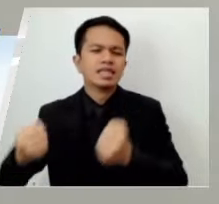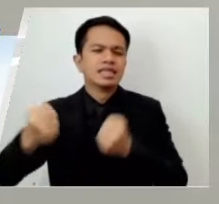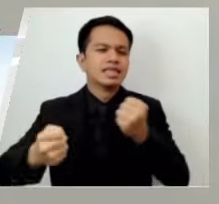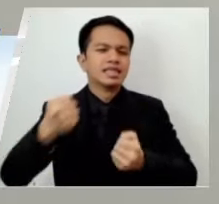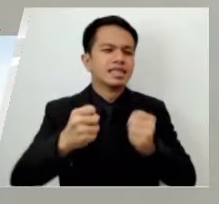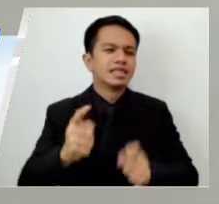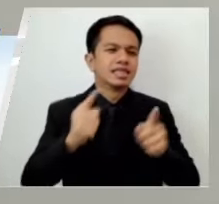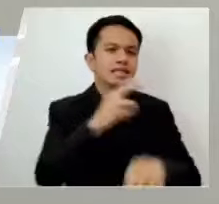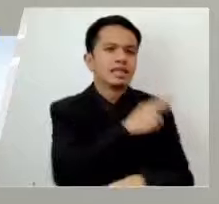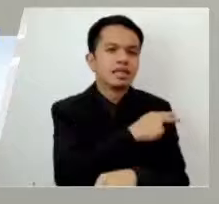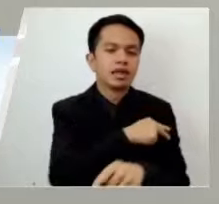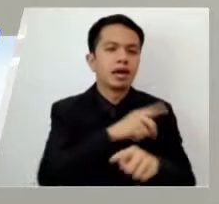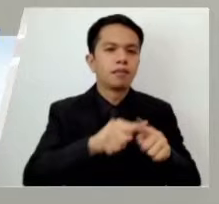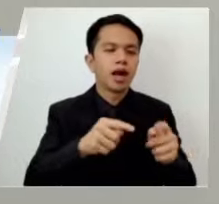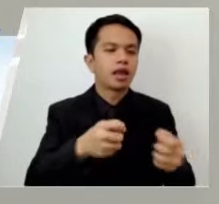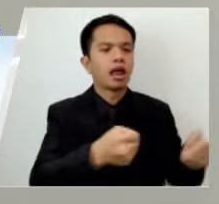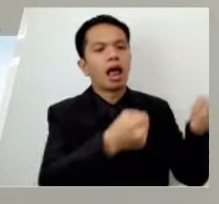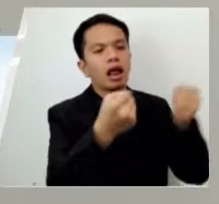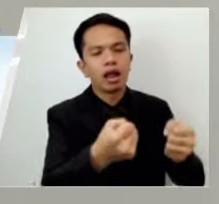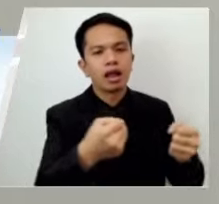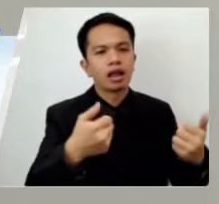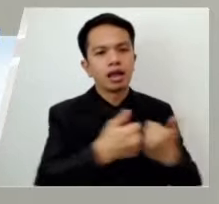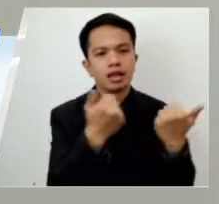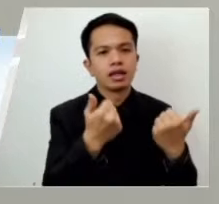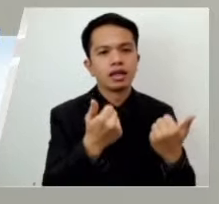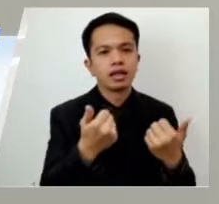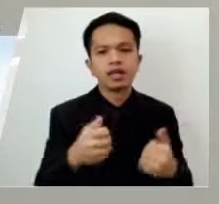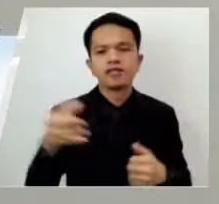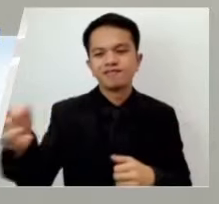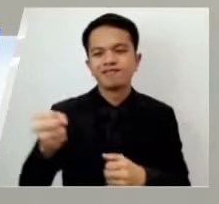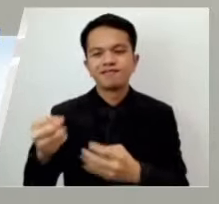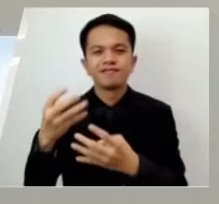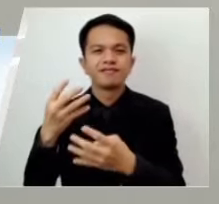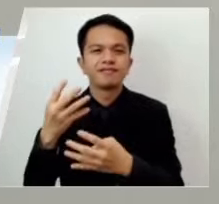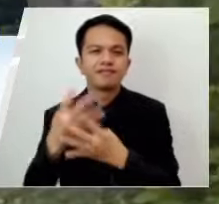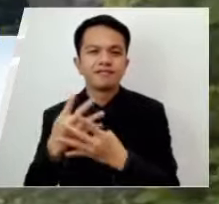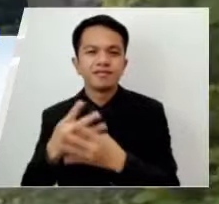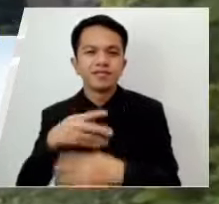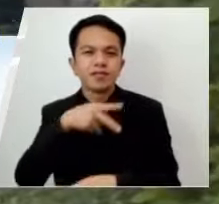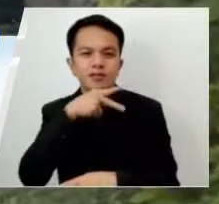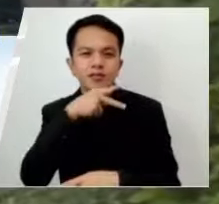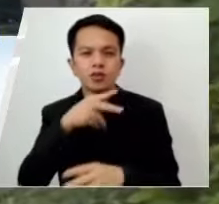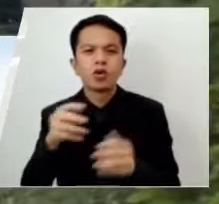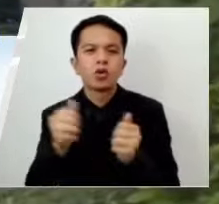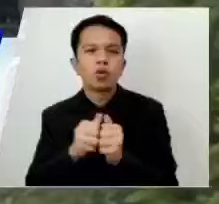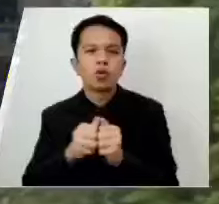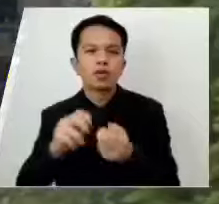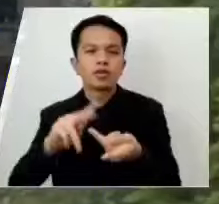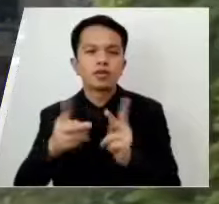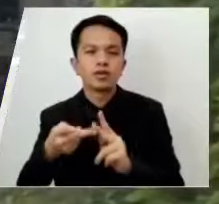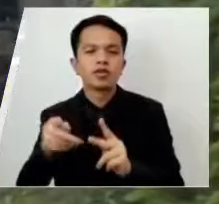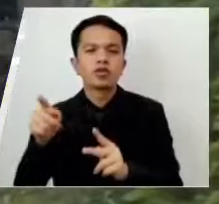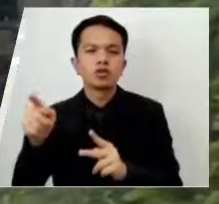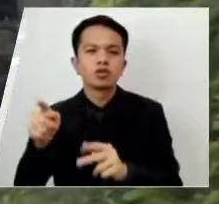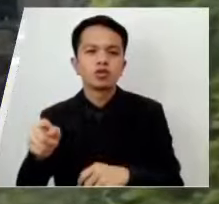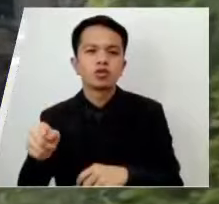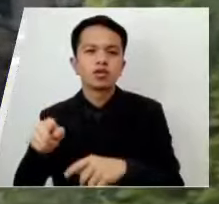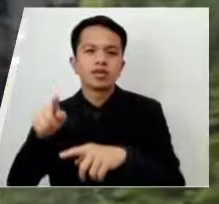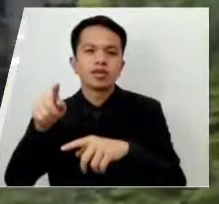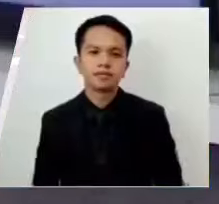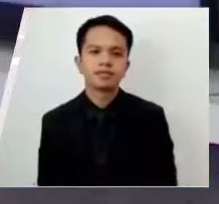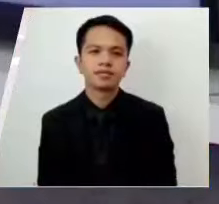pero nadisgrasya ito. Arestado naman ang suspect sa pananaksak at ang kanyang kinakasama sa tinutuloy nilang boarding house.